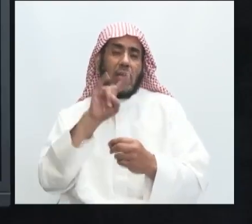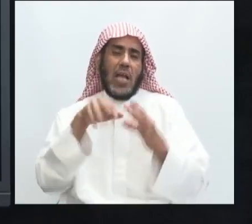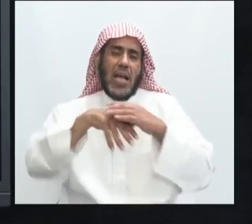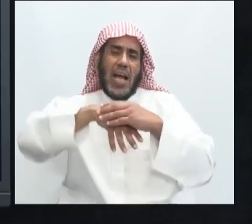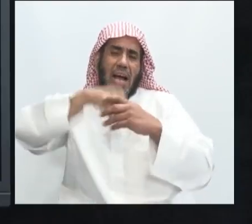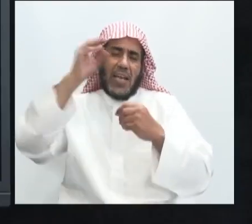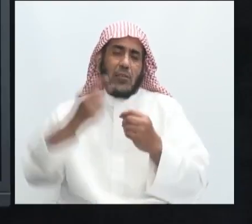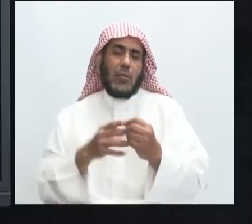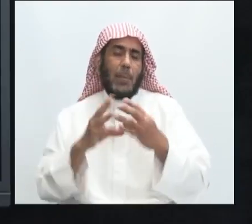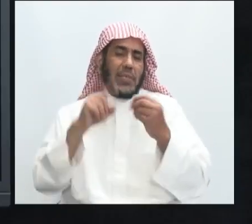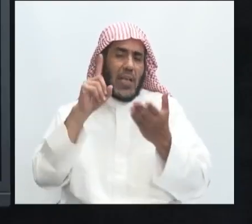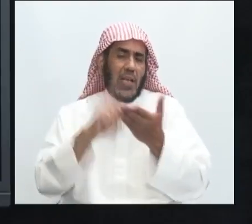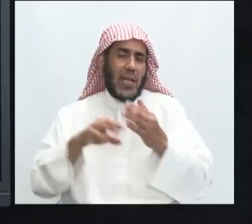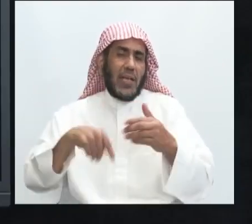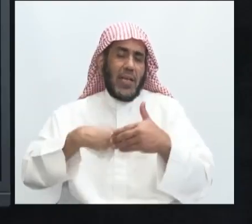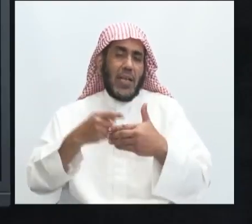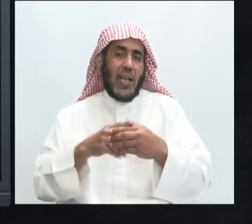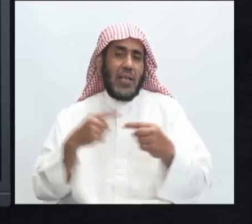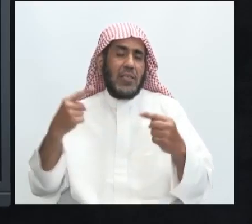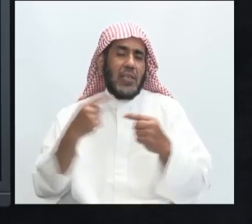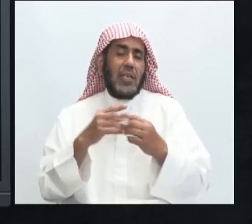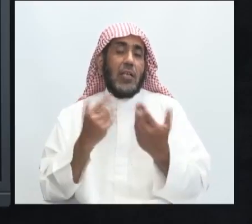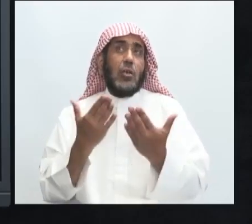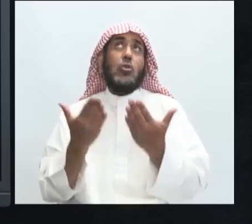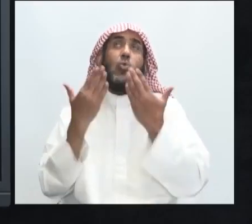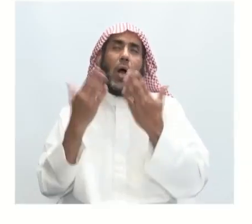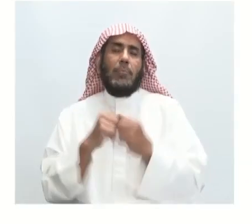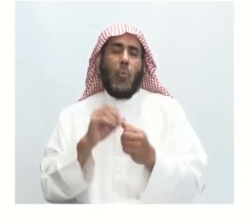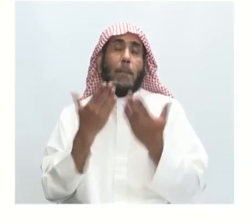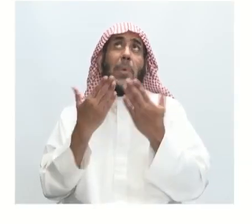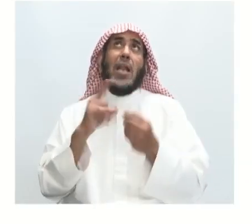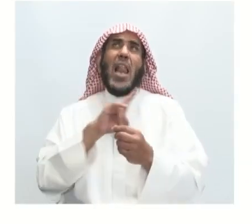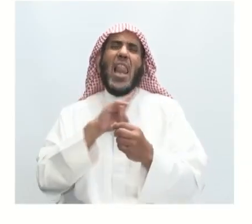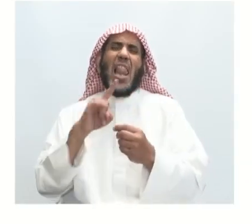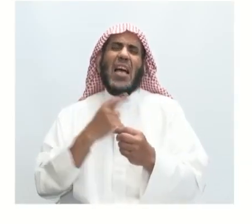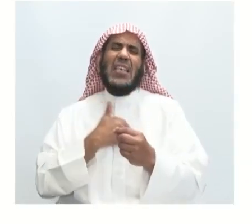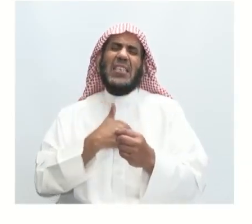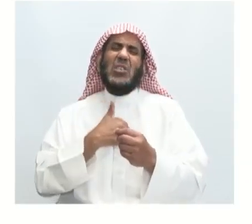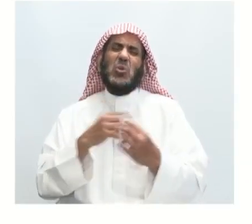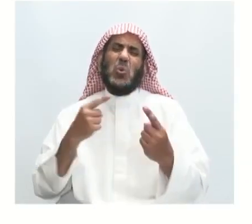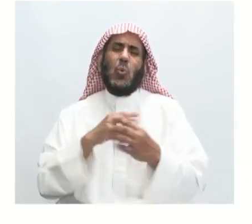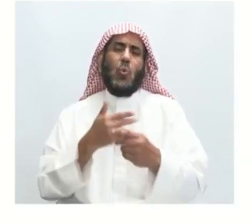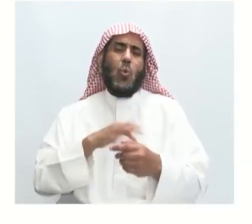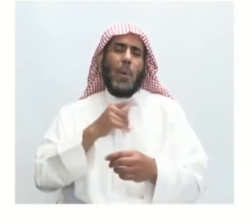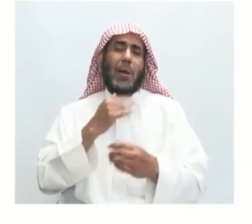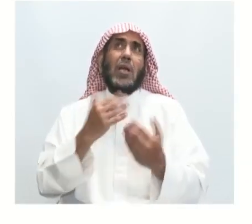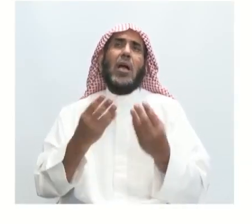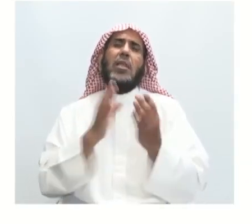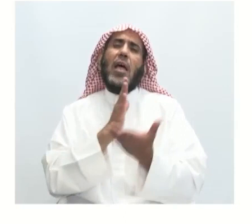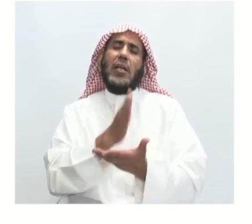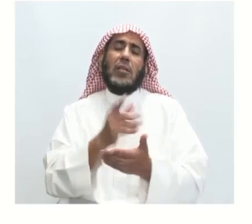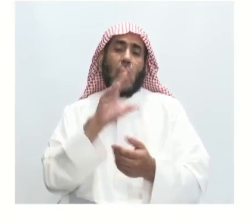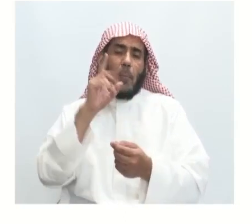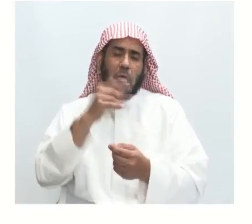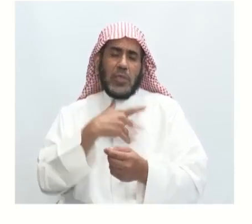الصيغه الحقيقيه للنهيله صيغه الدعاء وقوله كذلك ربنا لا تزغ قلوبنا بعد اذ هديتنا وكالامر في